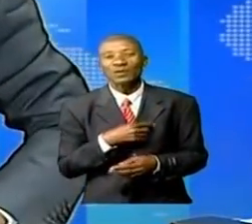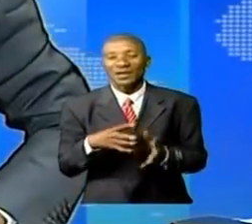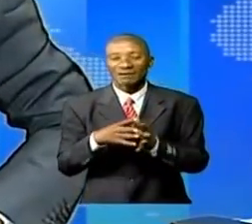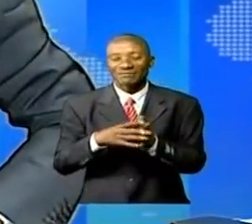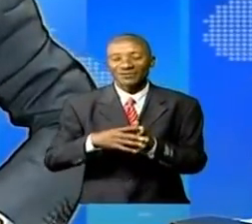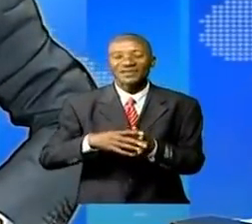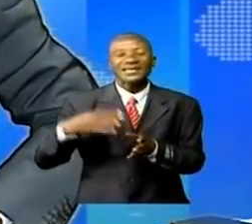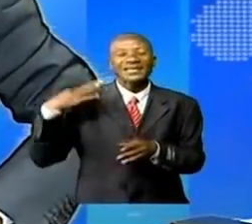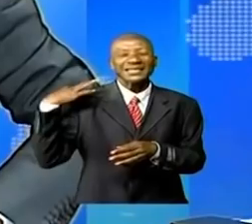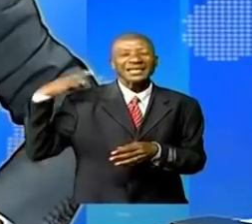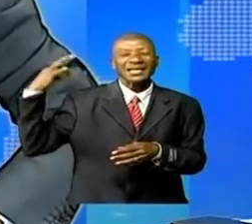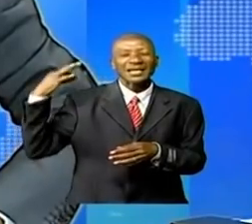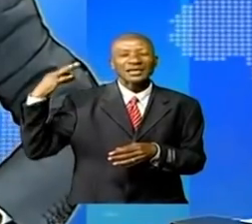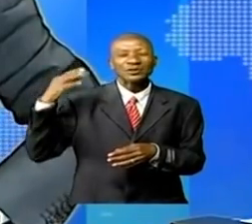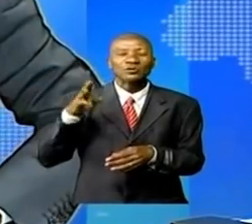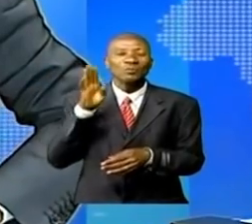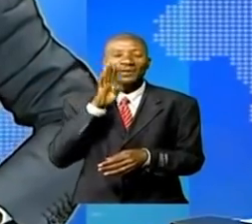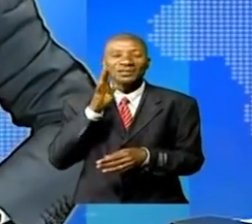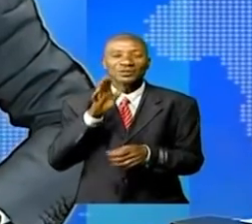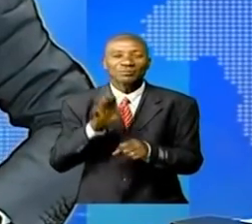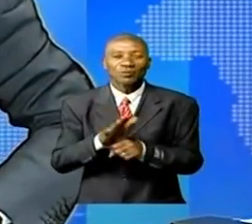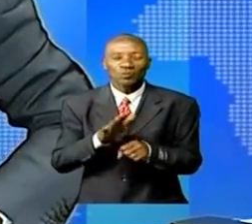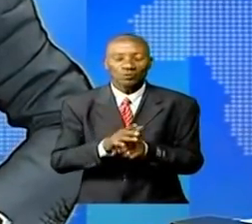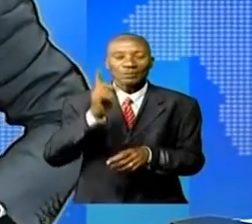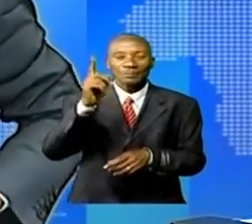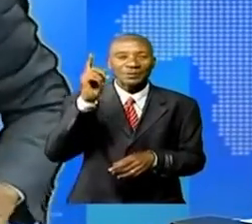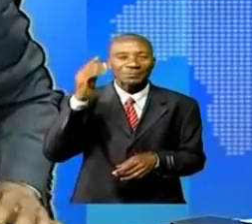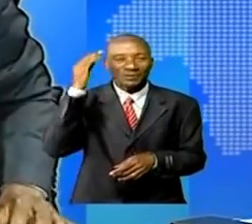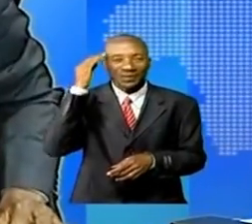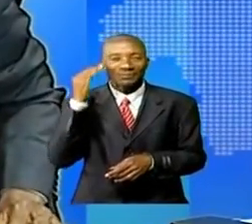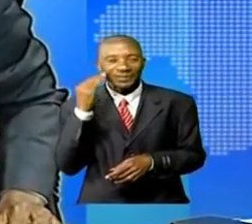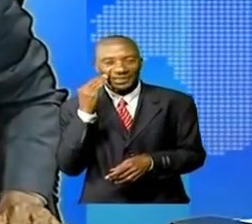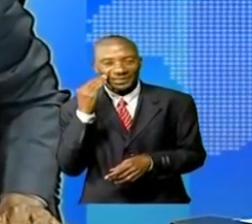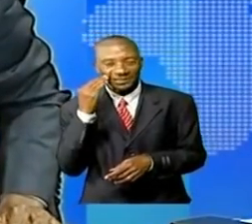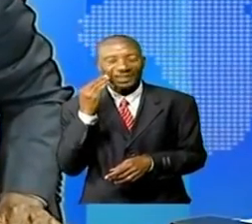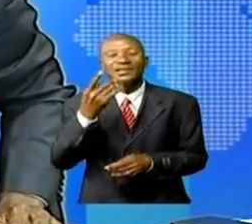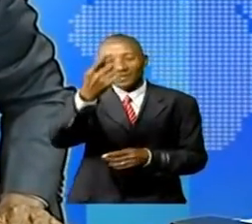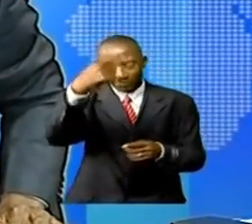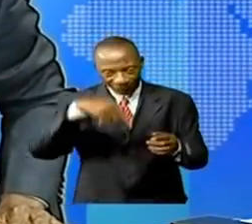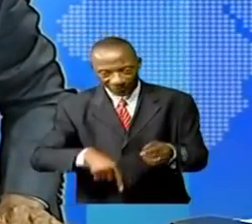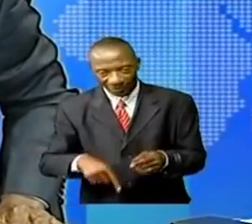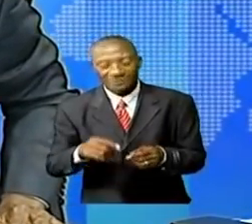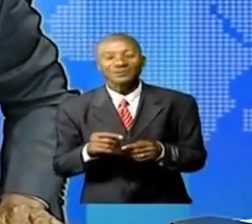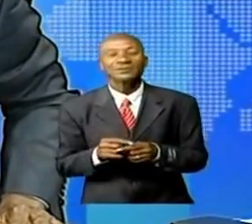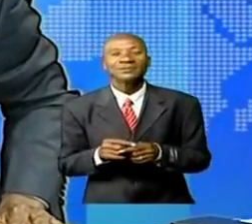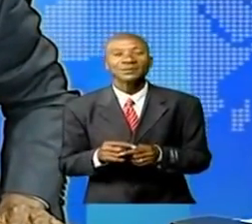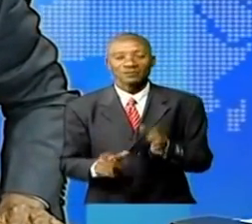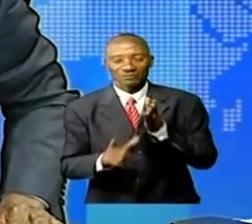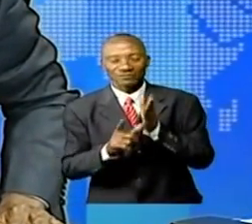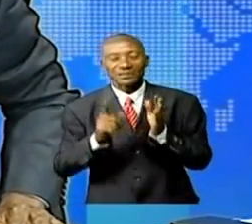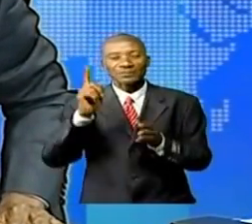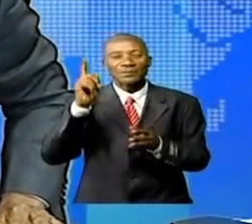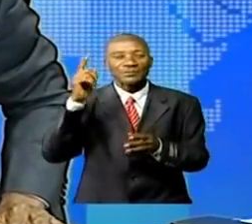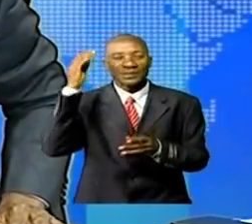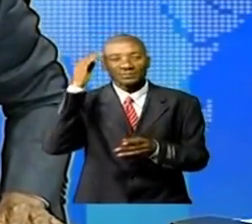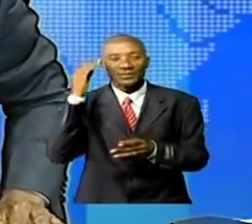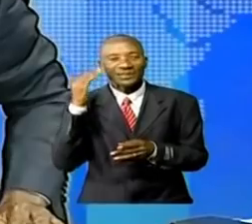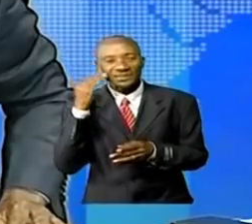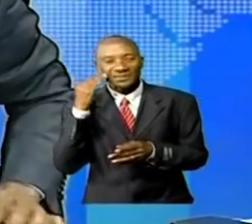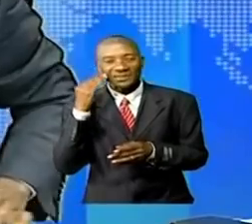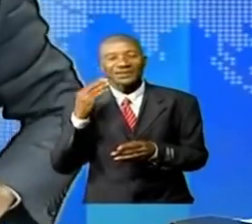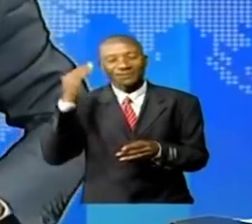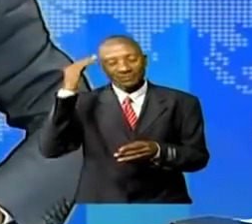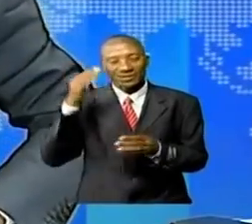belge comprenant notamment le Premier ministre Monsieur Alexander Descoux, le vice-premier ministre et ministre des